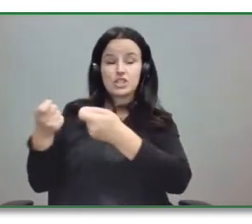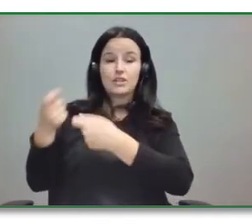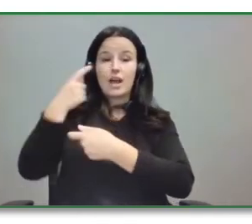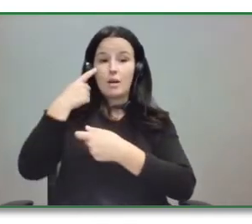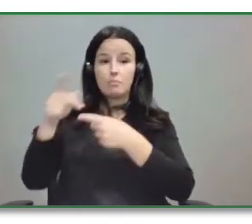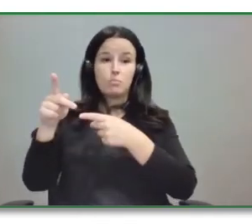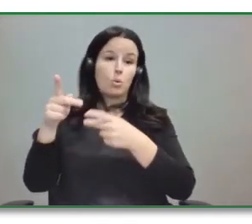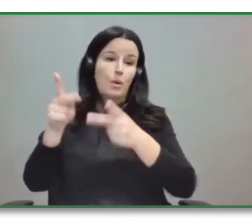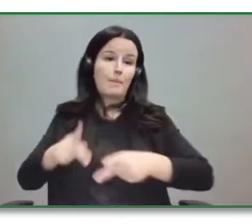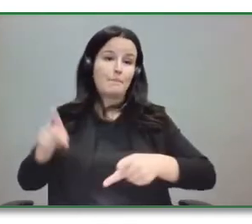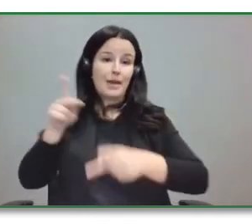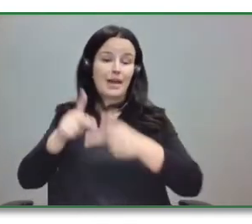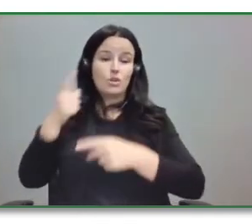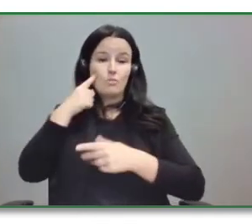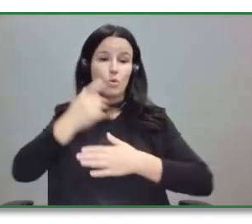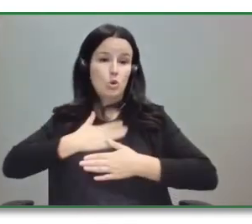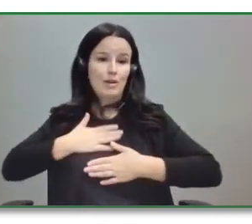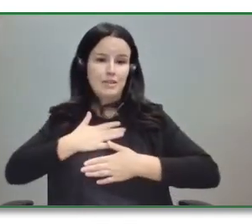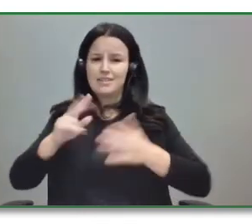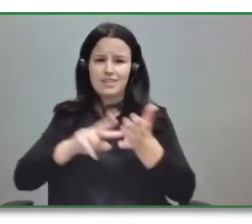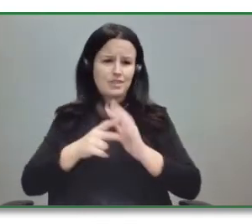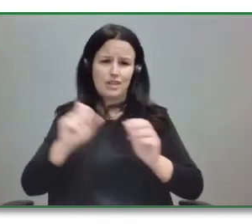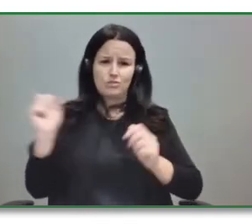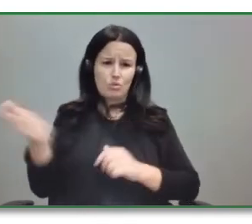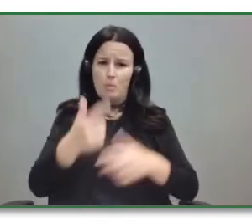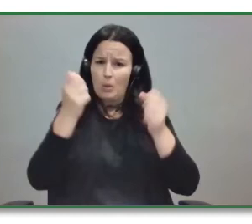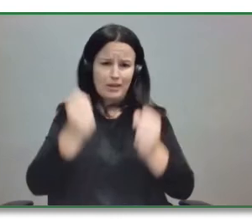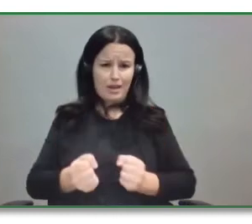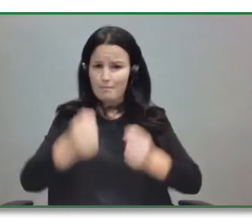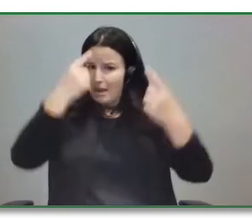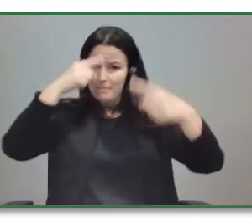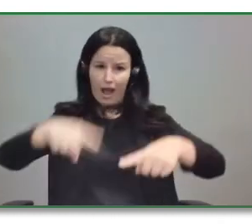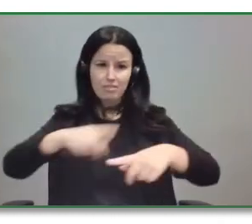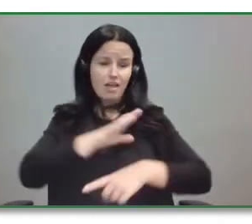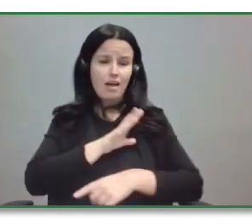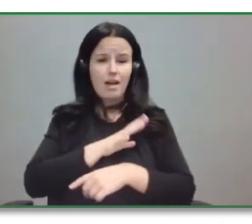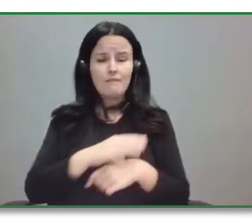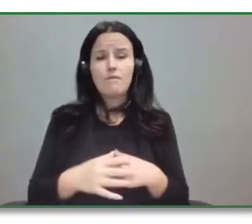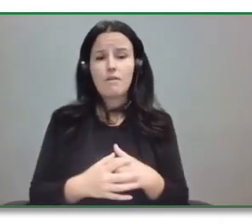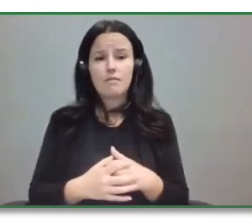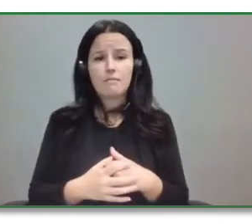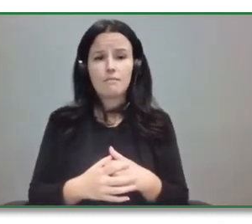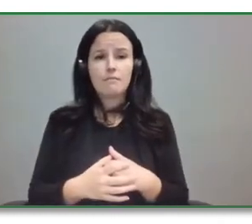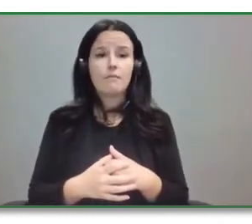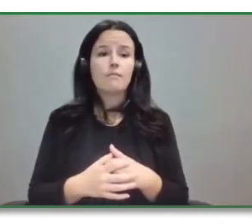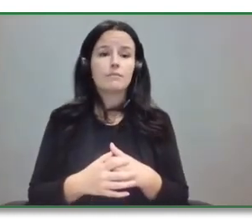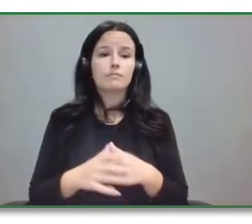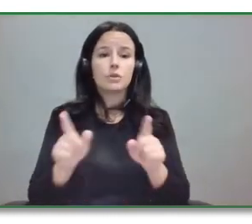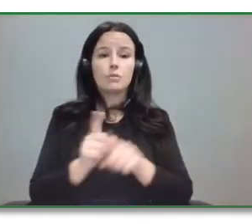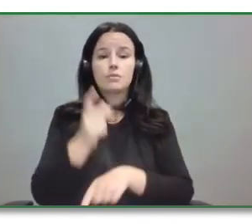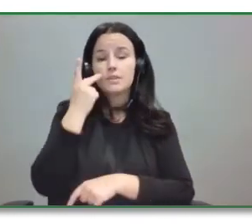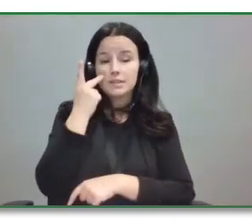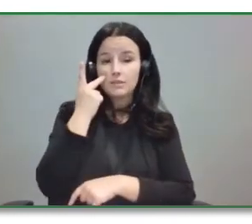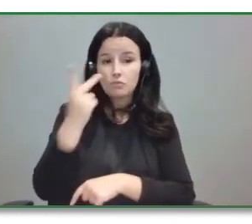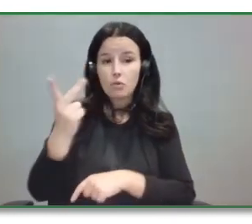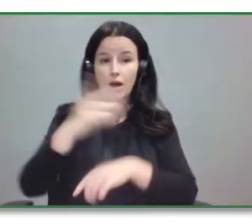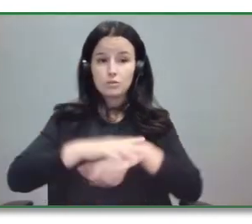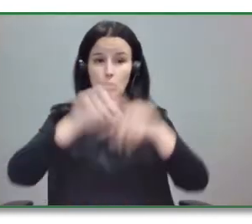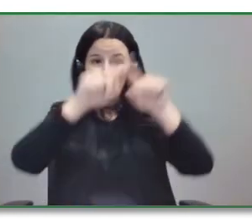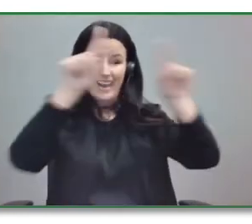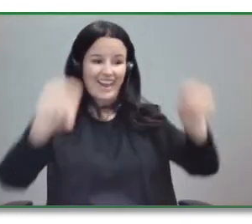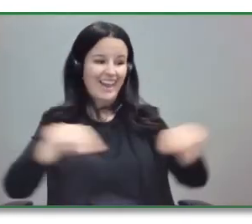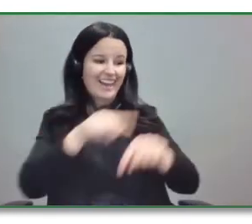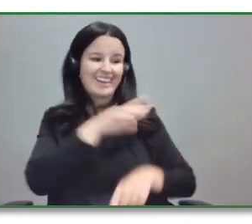récréatifs. Tout le monde y trouve son compte. Et maintenant, vous voyez à l'écran, il y a une